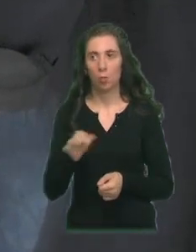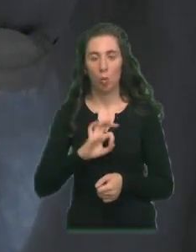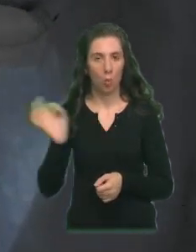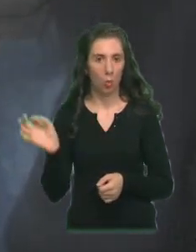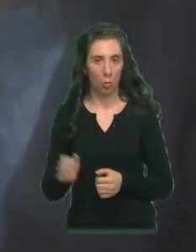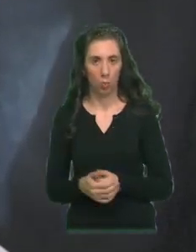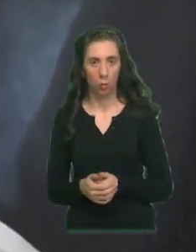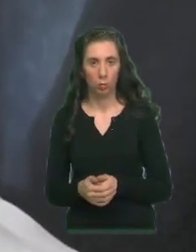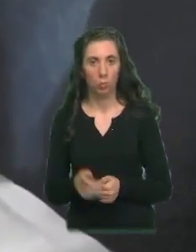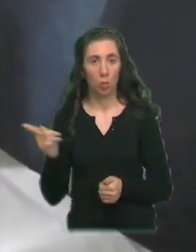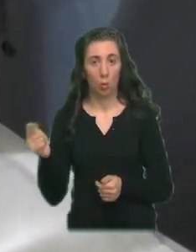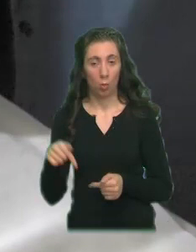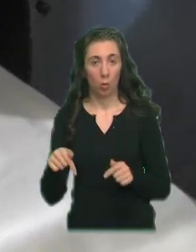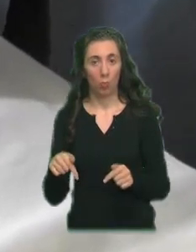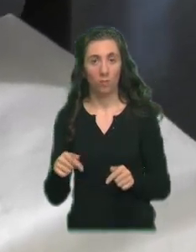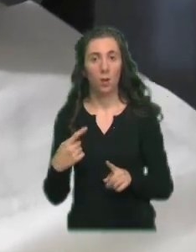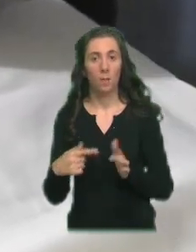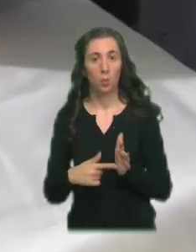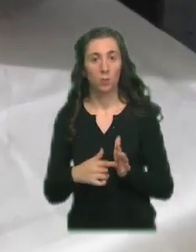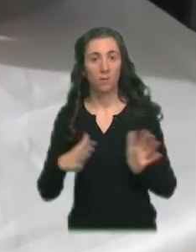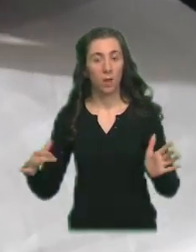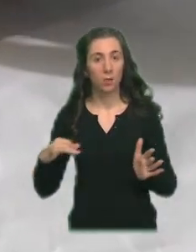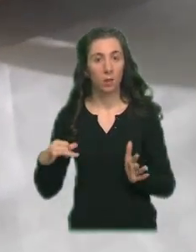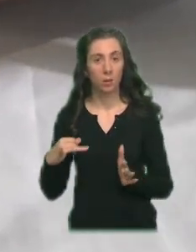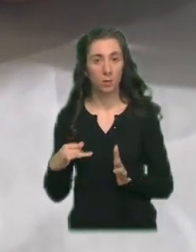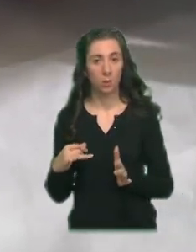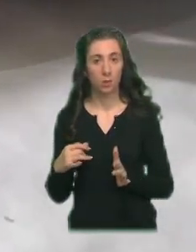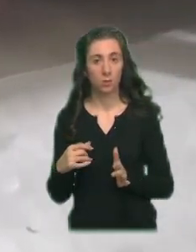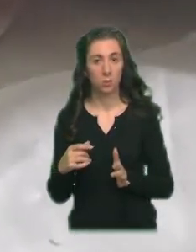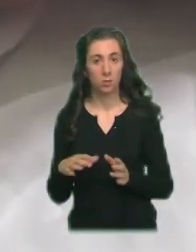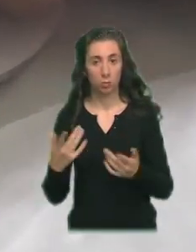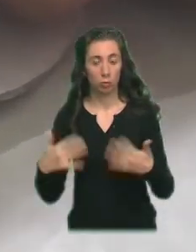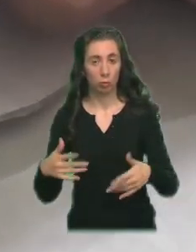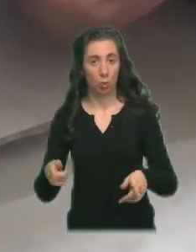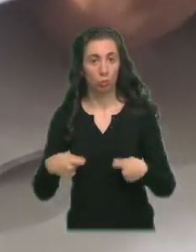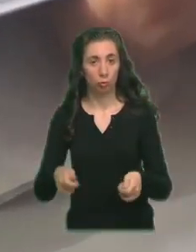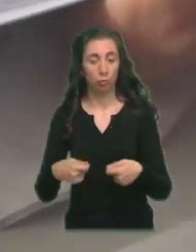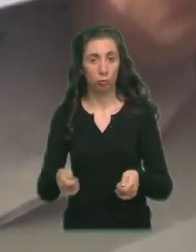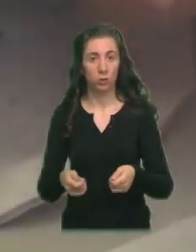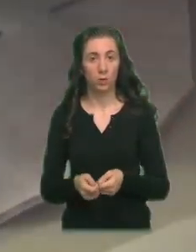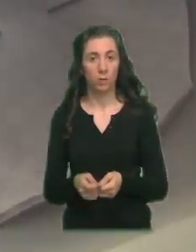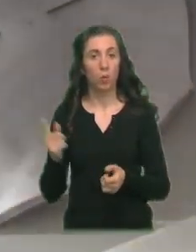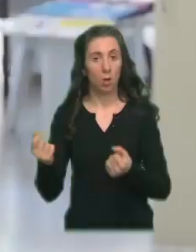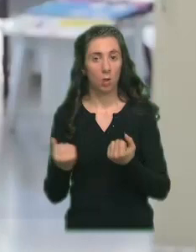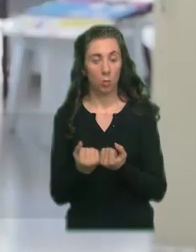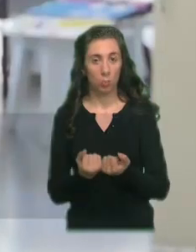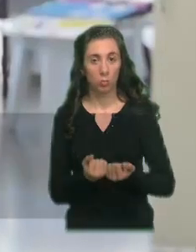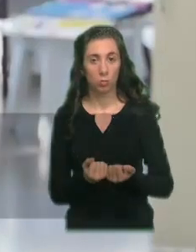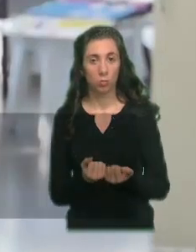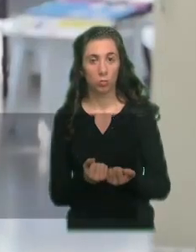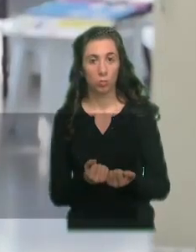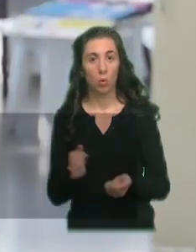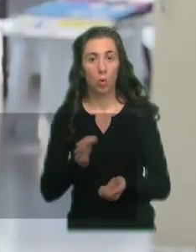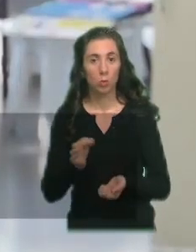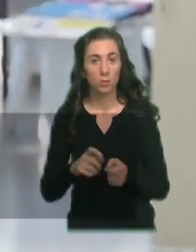je odličan, obzirom da je on ovdje zapravo pokazao veliki interes za stroj za šivanje, on je i naučio